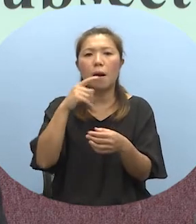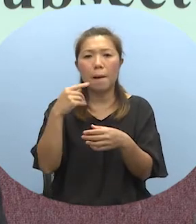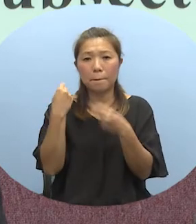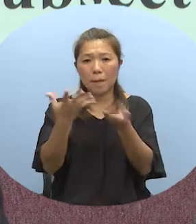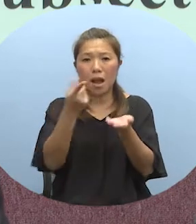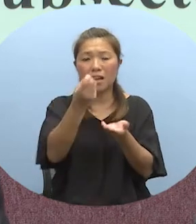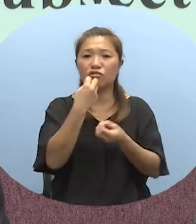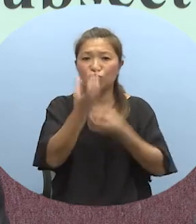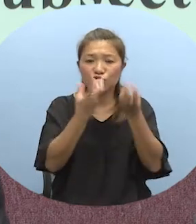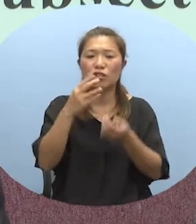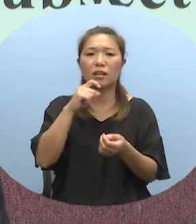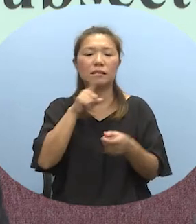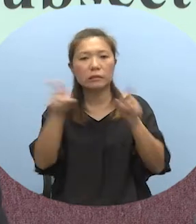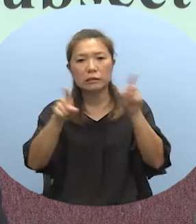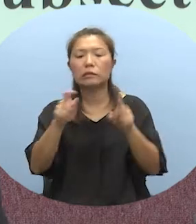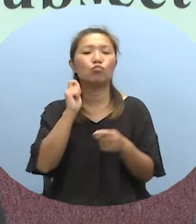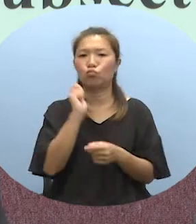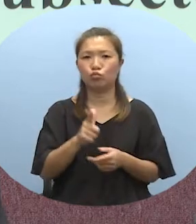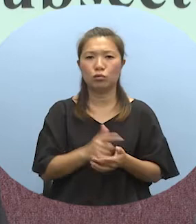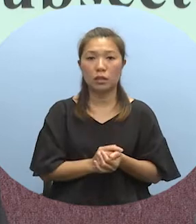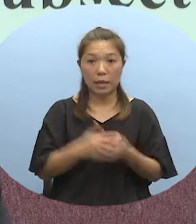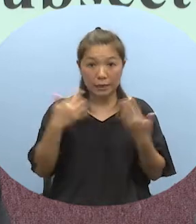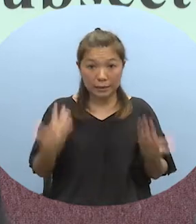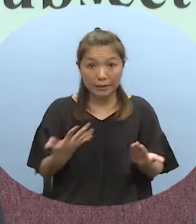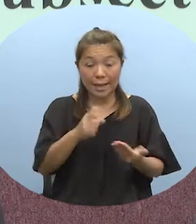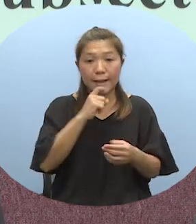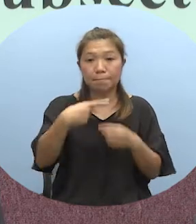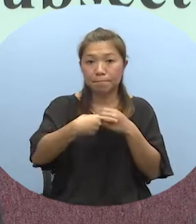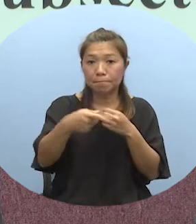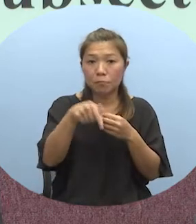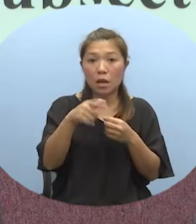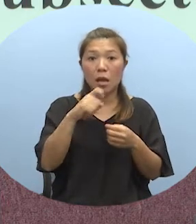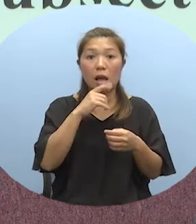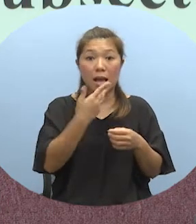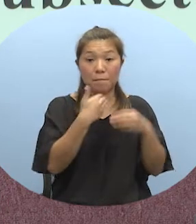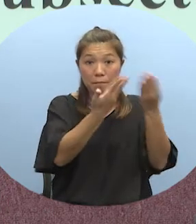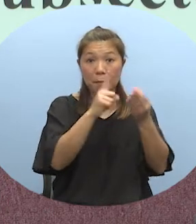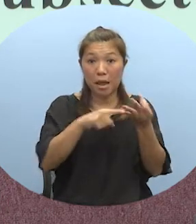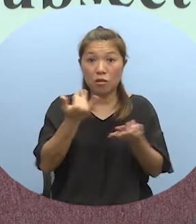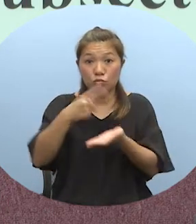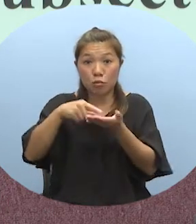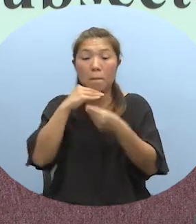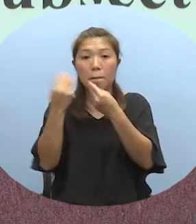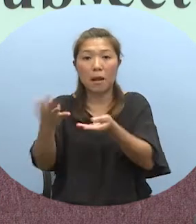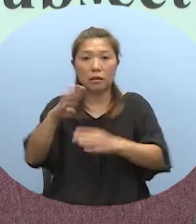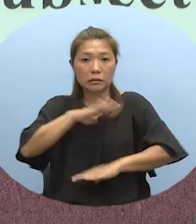何嘅指示或者意見嘅。所以而家喺其中一樣就提名有效，完咗換咗資委